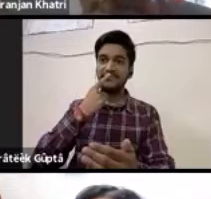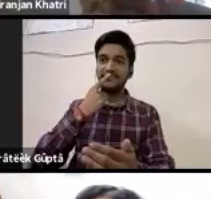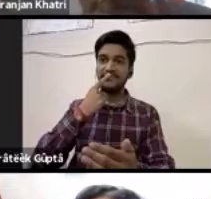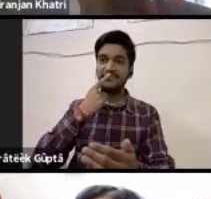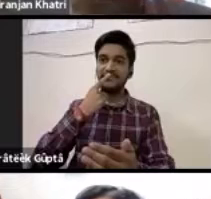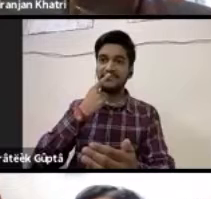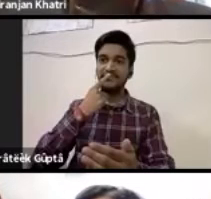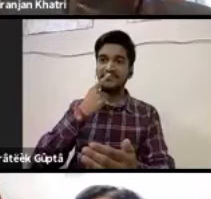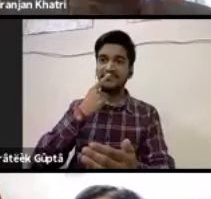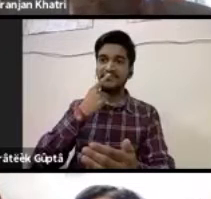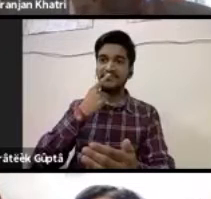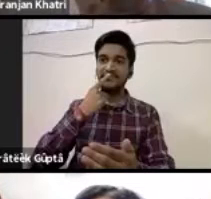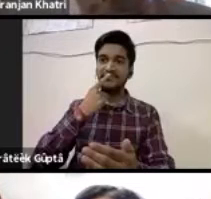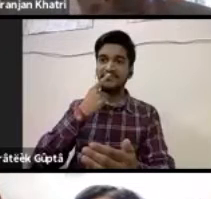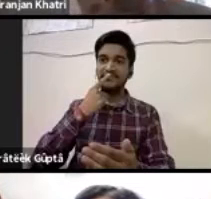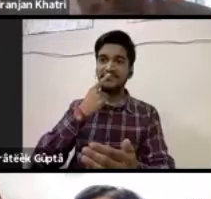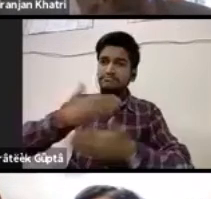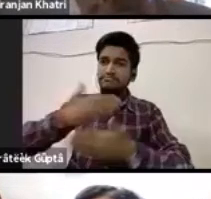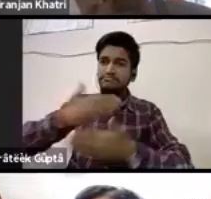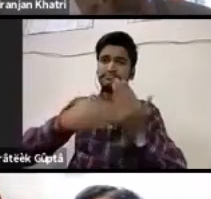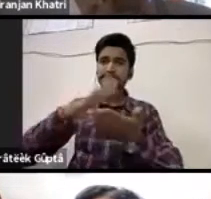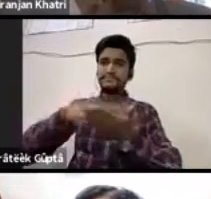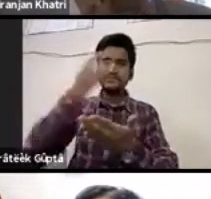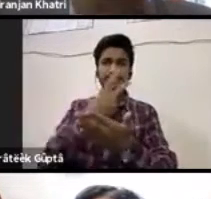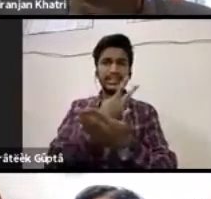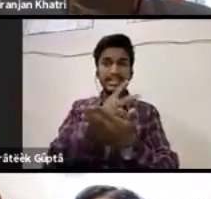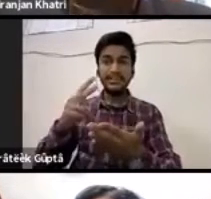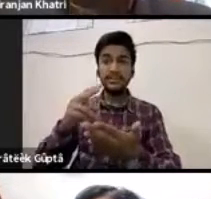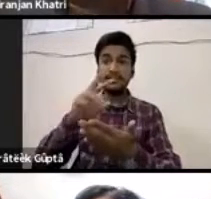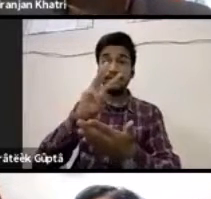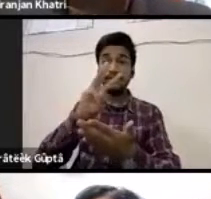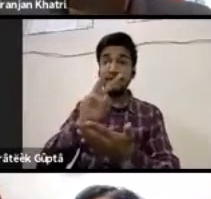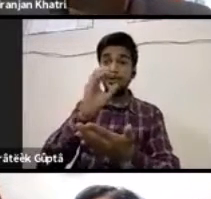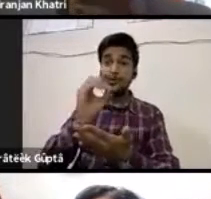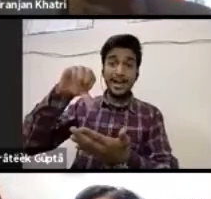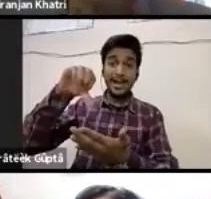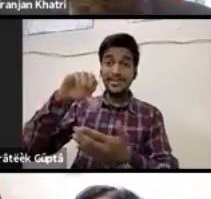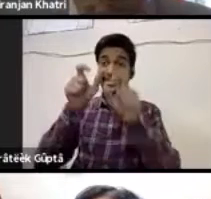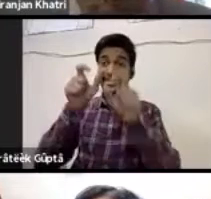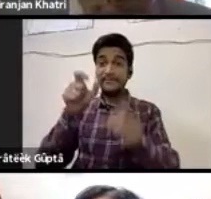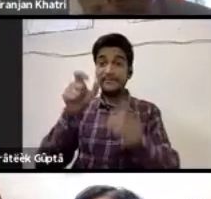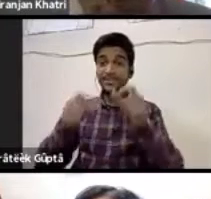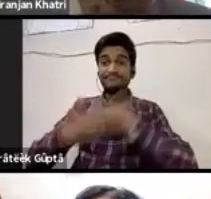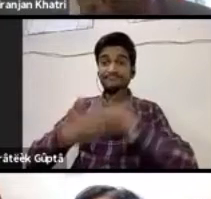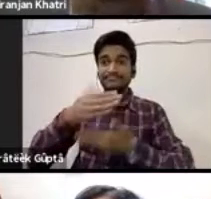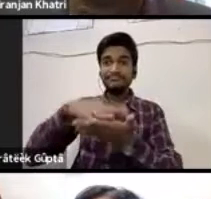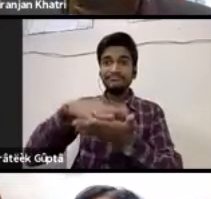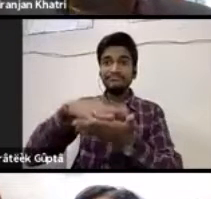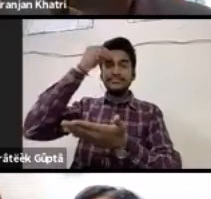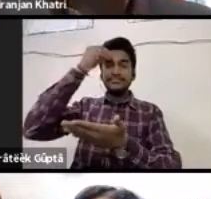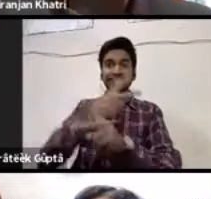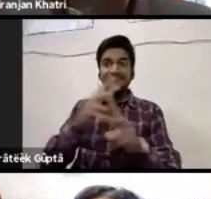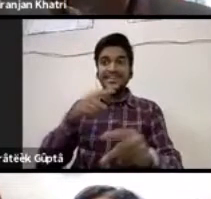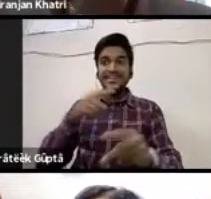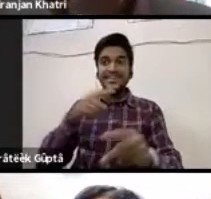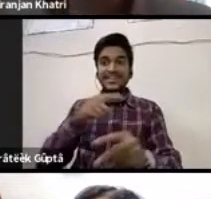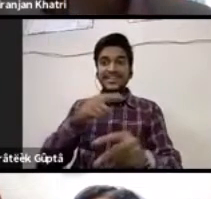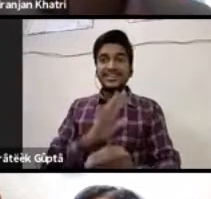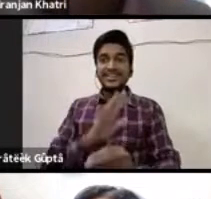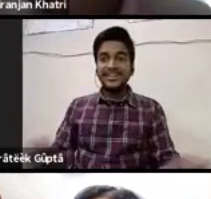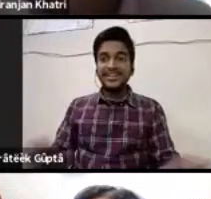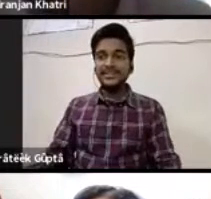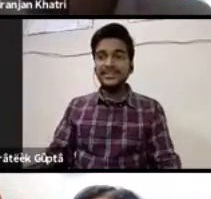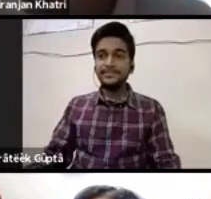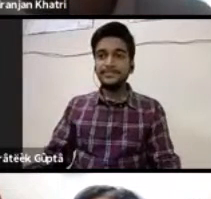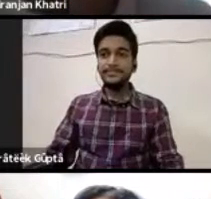डेफ पर्सन ओवर ए पीरियड ऑफ लिटल मोर देन 3 ईयर्स, और उसका जो कॉन्ट्रीब्यूशन था ये रिकोगनाइज हुआ 2017 में, एंड